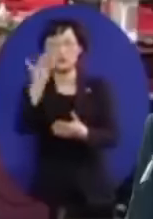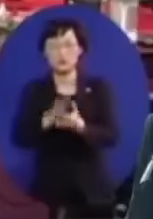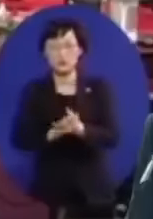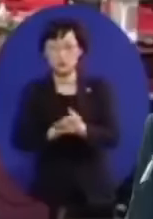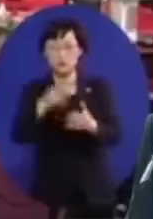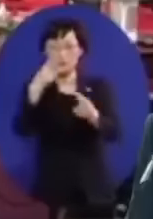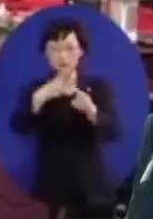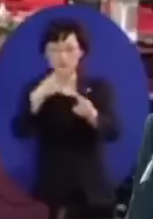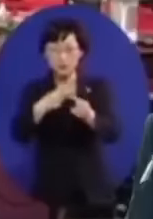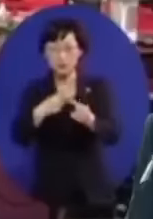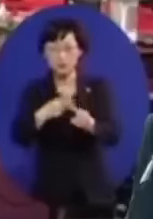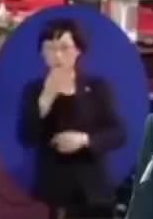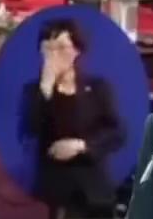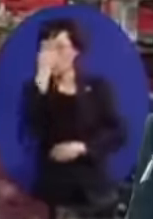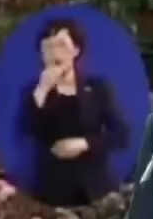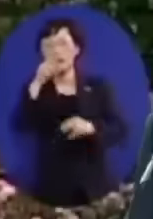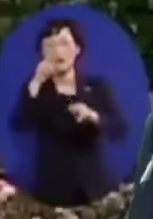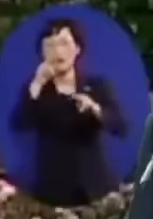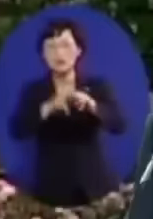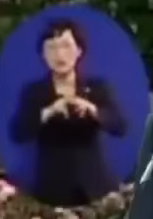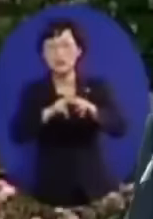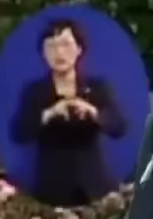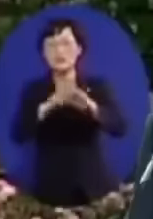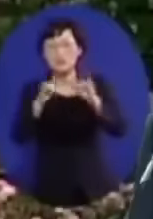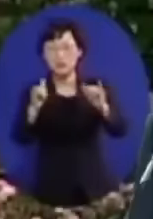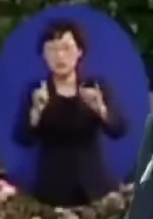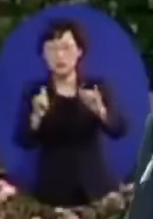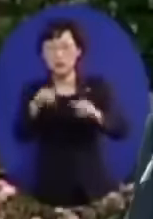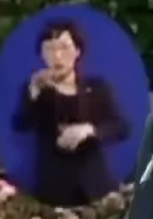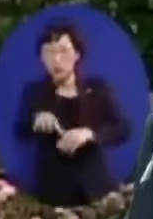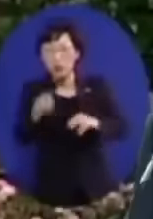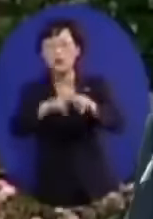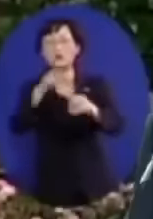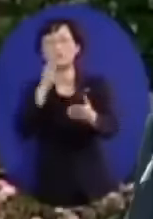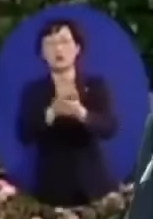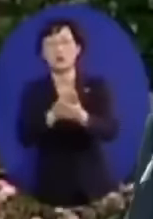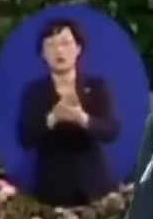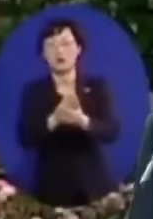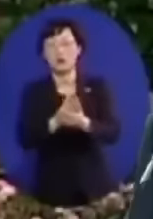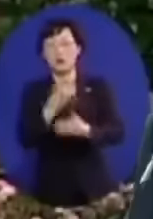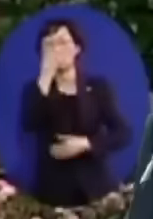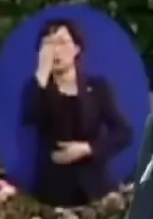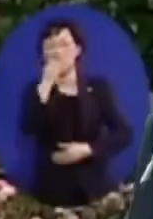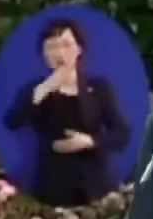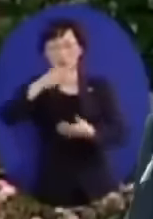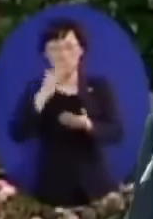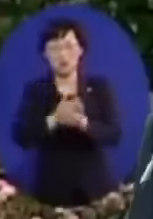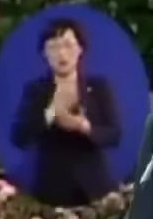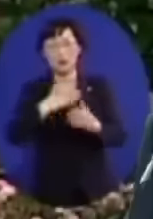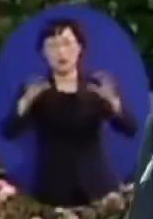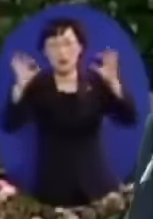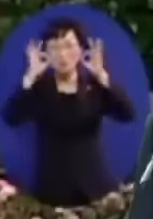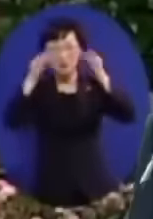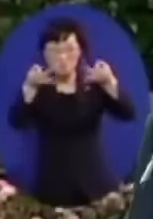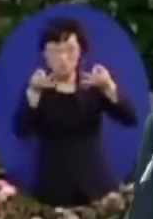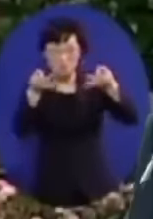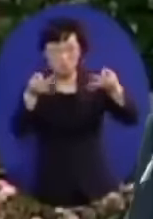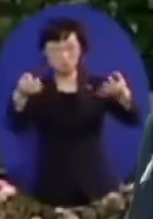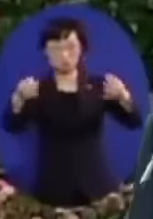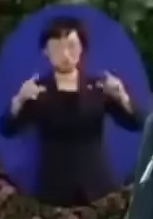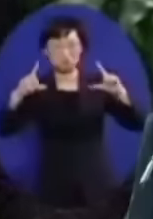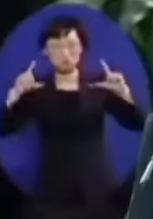셋째로 오만한 자의 자리에 앉지 말라고 하는 것입니다. 교만한 자리에 날 좀 보소, 날 좀 보소,